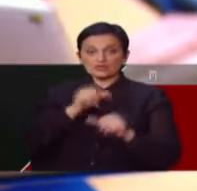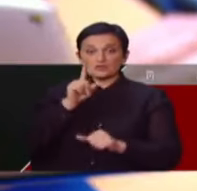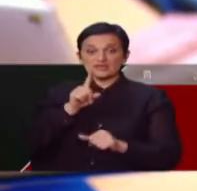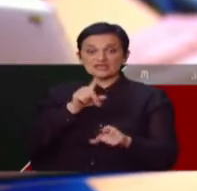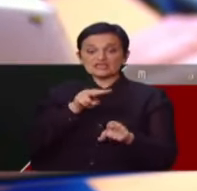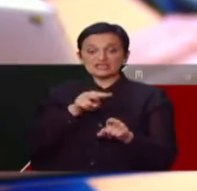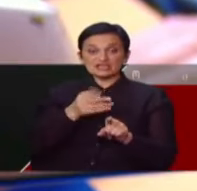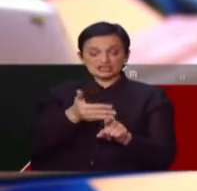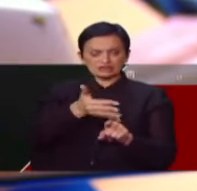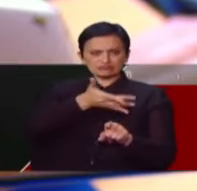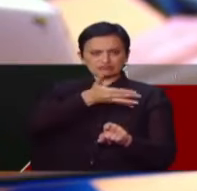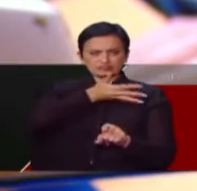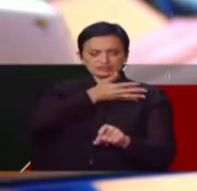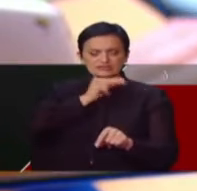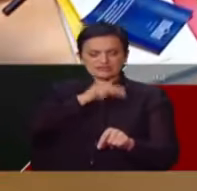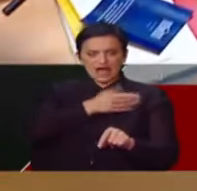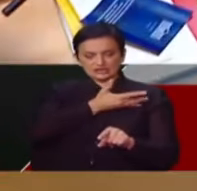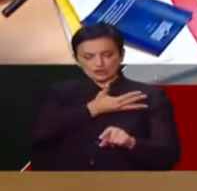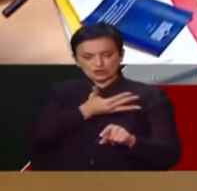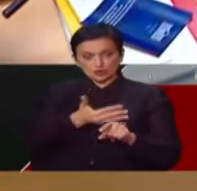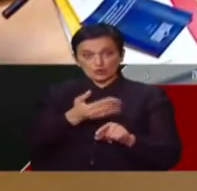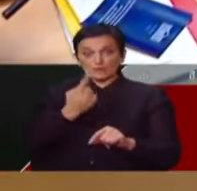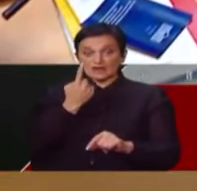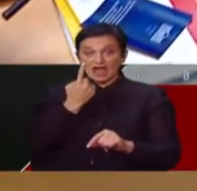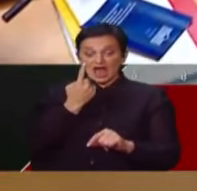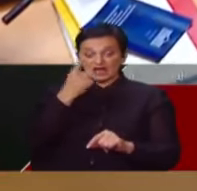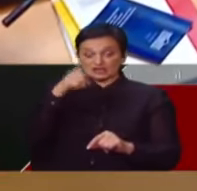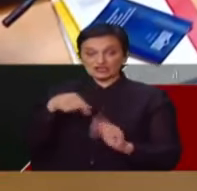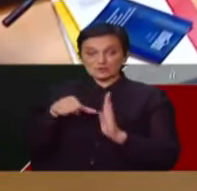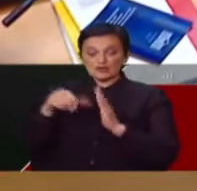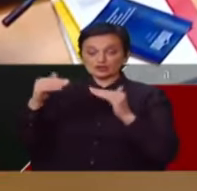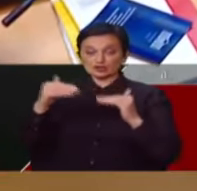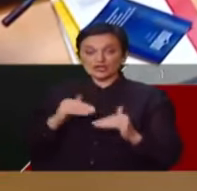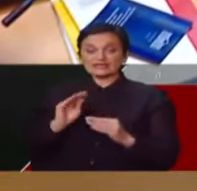ივლისამდე ჩადენილ მთელ რიგ დანაშაულებებს. ამასთანავე 1 მეექვსედით